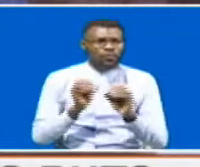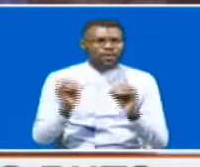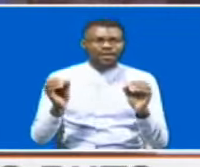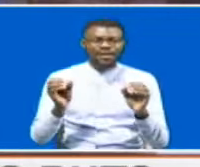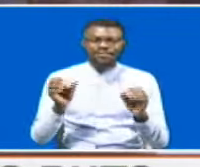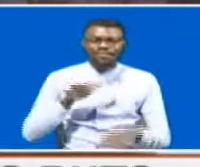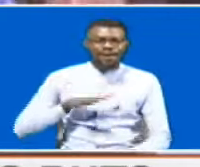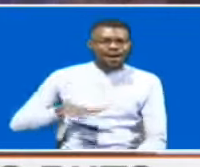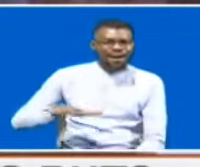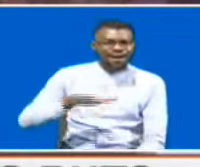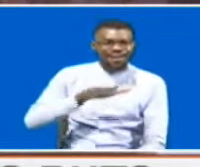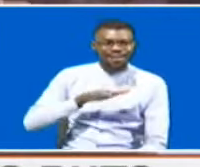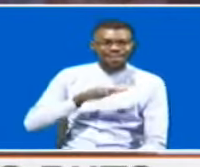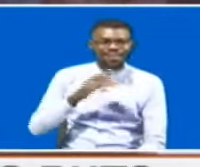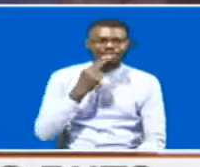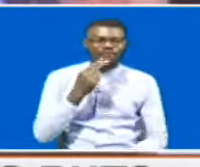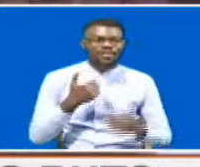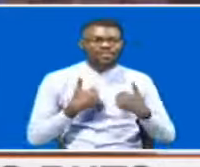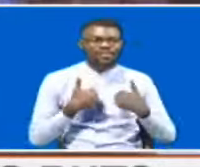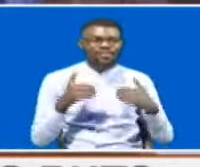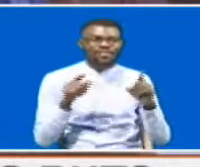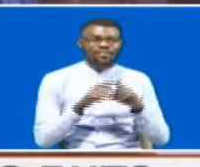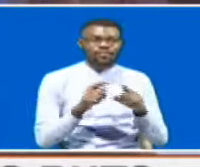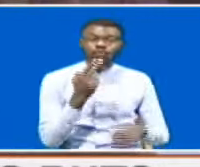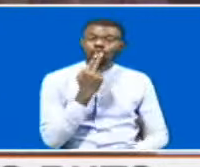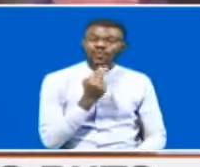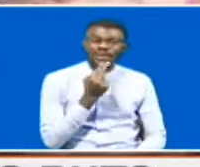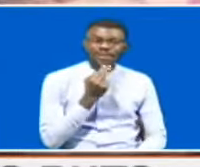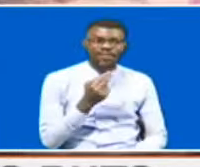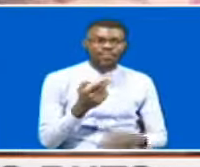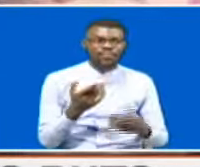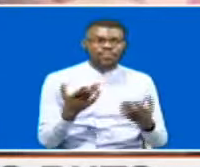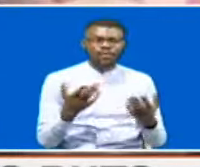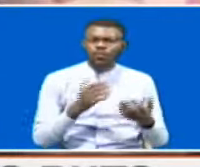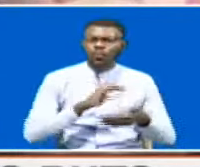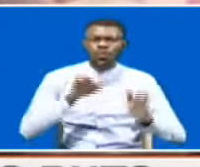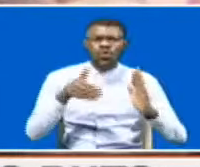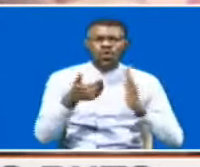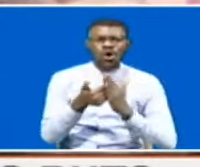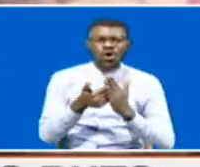sukari. Na vienda hizi vya sukari vimekoma zote.